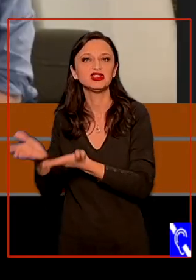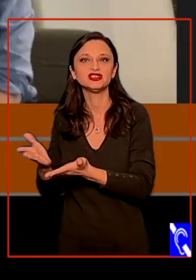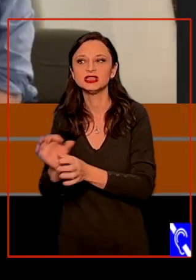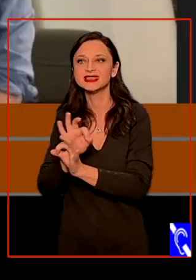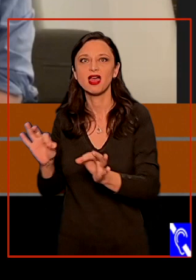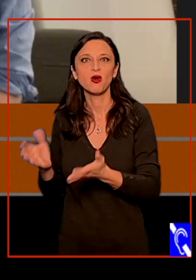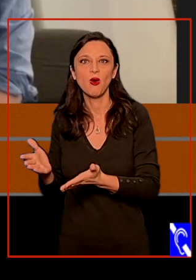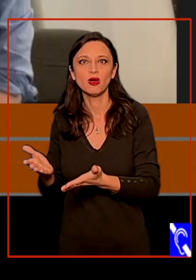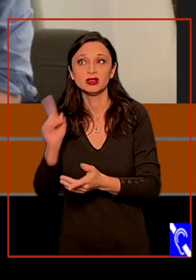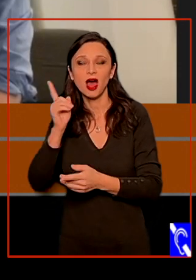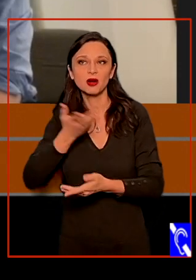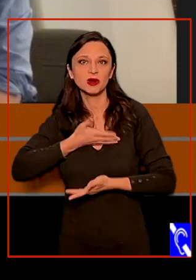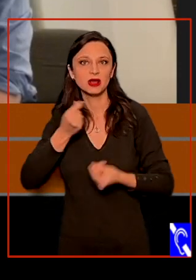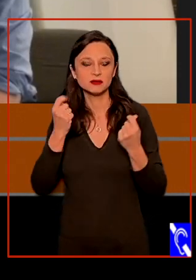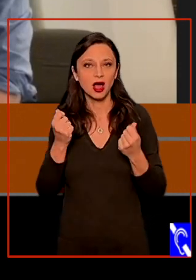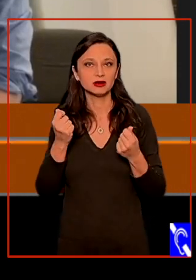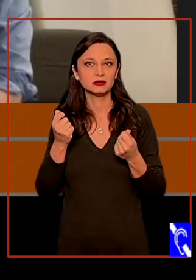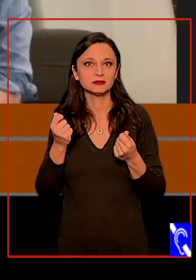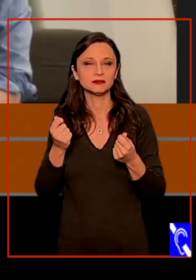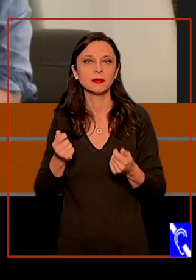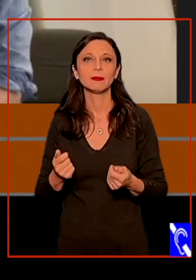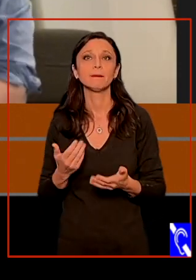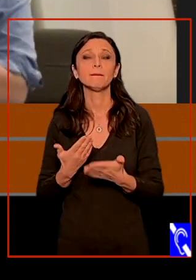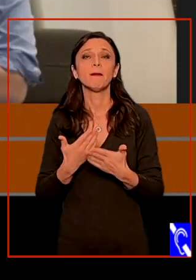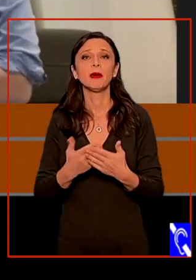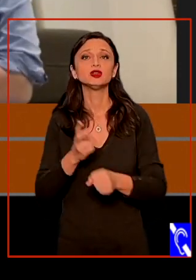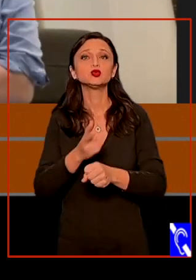despre niște centre care